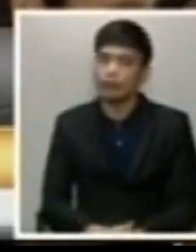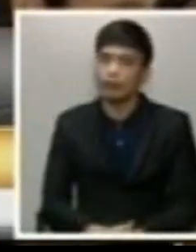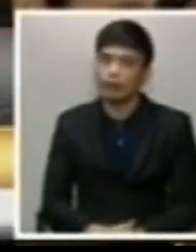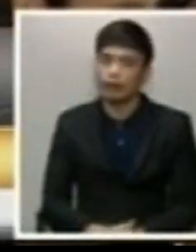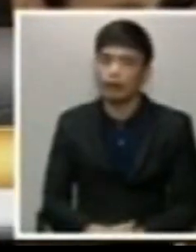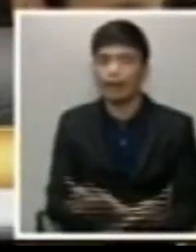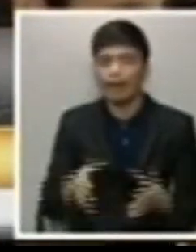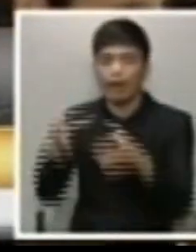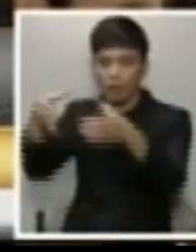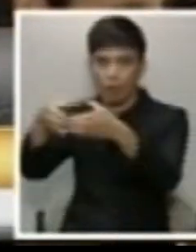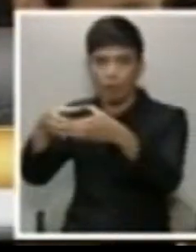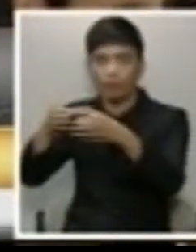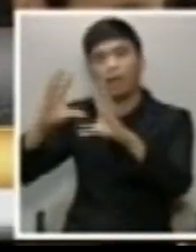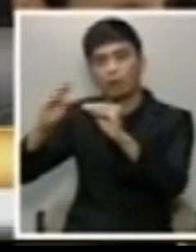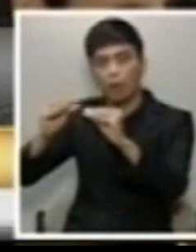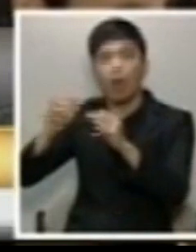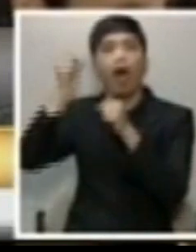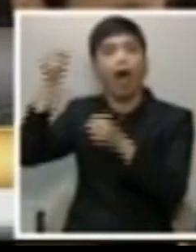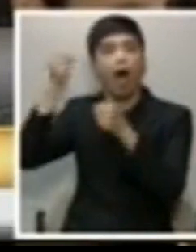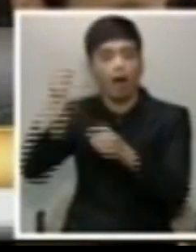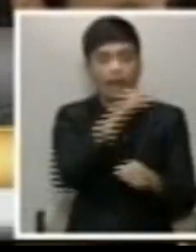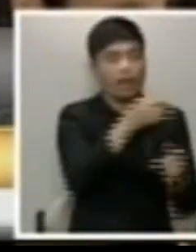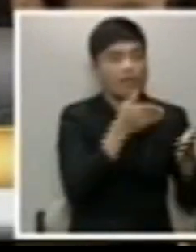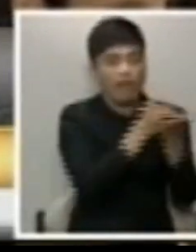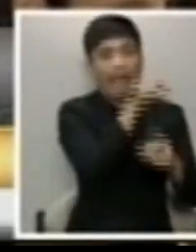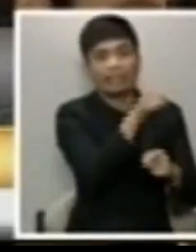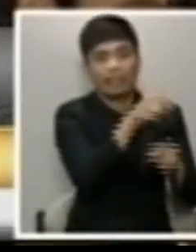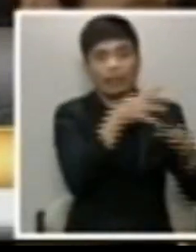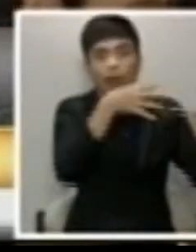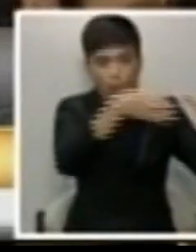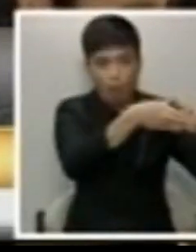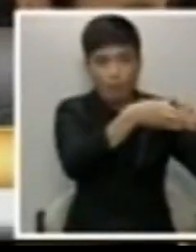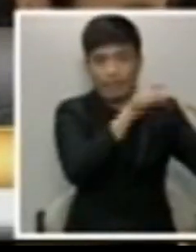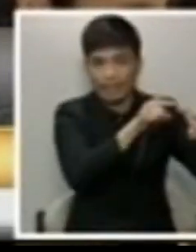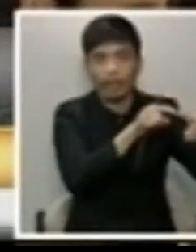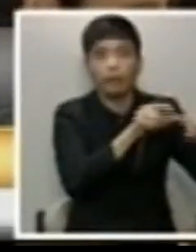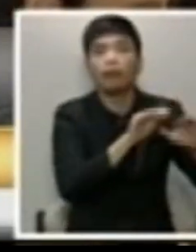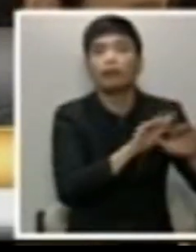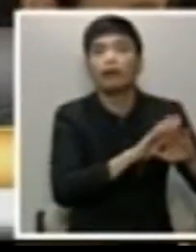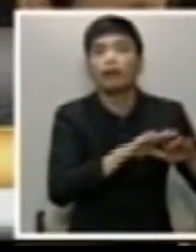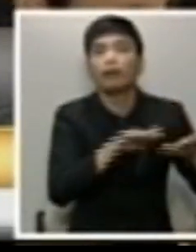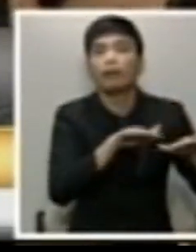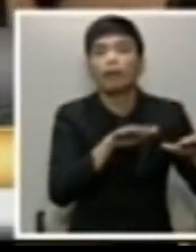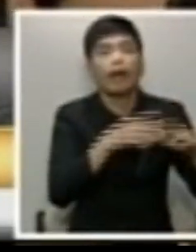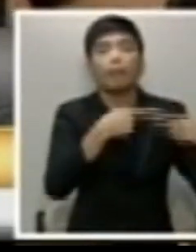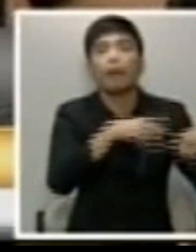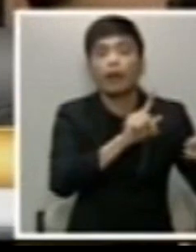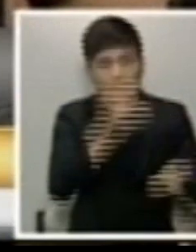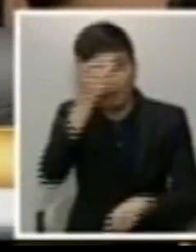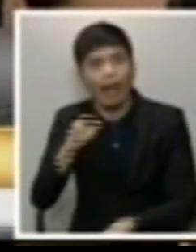นุมแล้วครับทำไมมันนิ่งเฉยกันนะฮะมันไม่ถูกต้องแล้วครับนะอย่างสภาเ